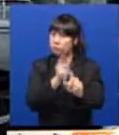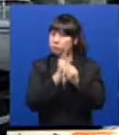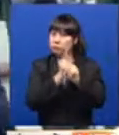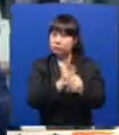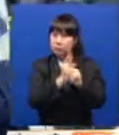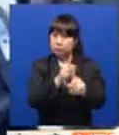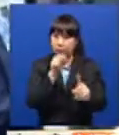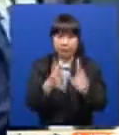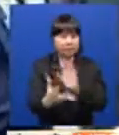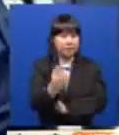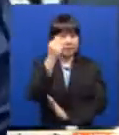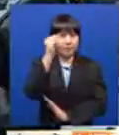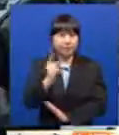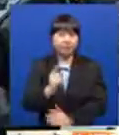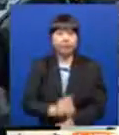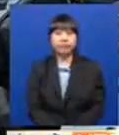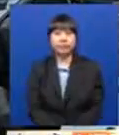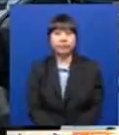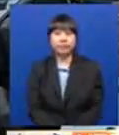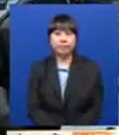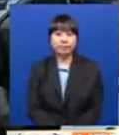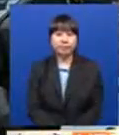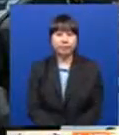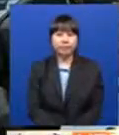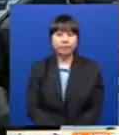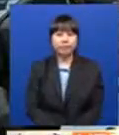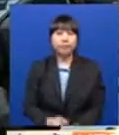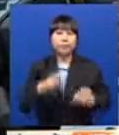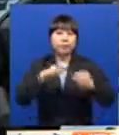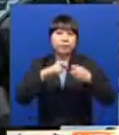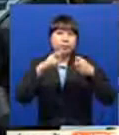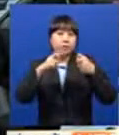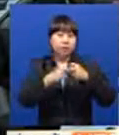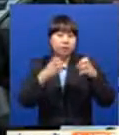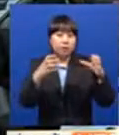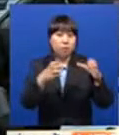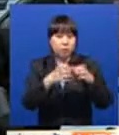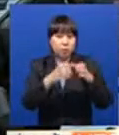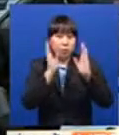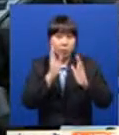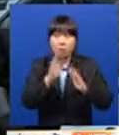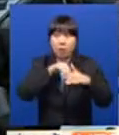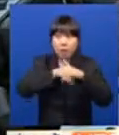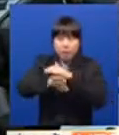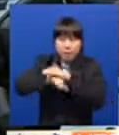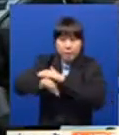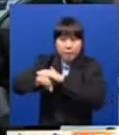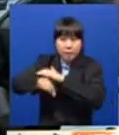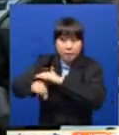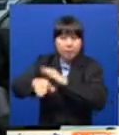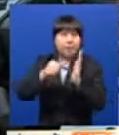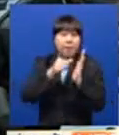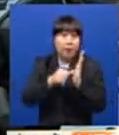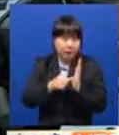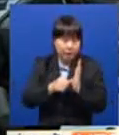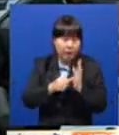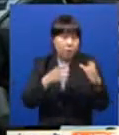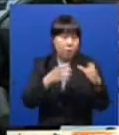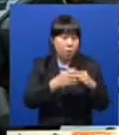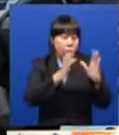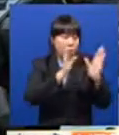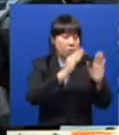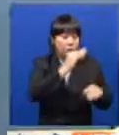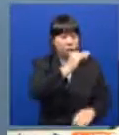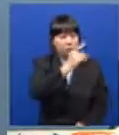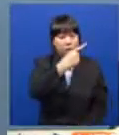ดังกล่าวอย่างเคร่งครัดด้วยส่วนการแก้ไขปัญหากลุ่มผู้ลักลอบเข้าเมืองชาวโรฮิงญาคะแล้วก็กลุ่มมุสลิม